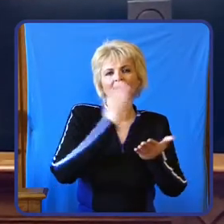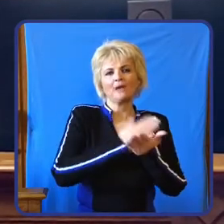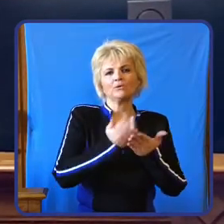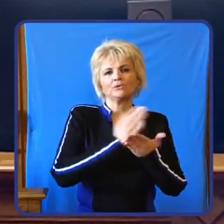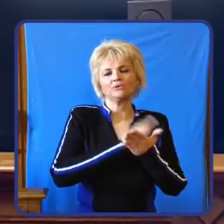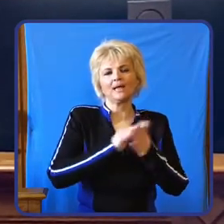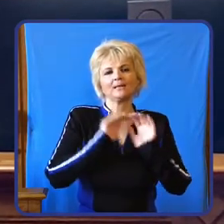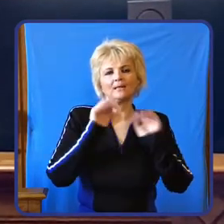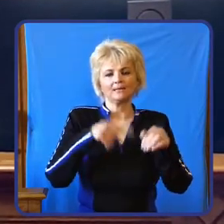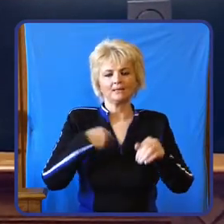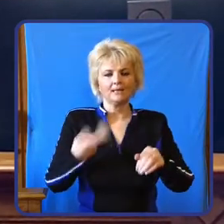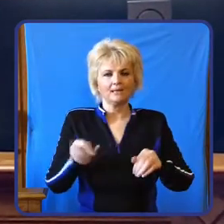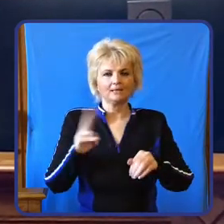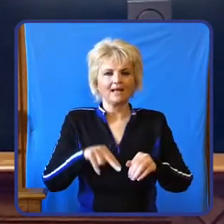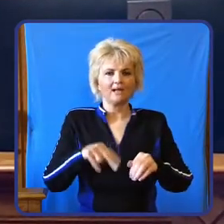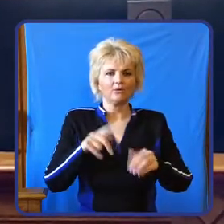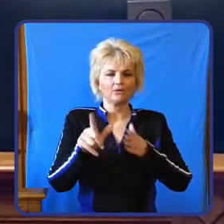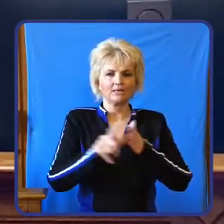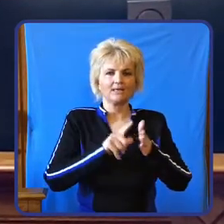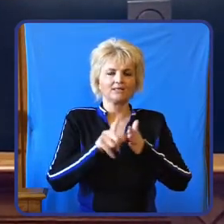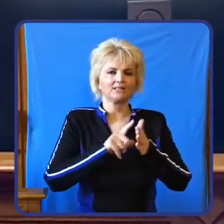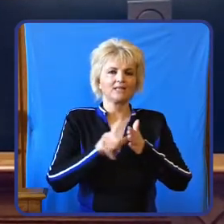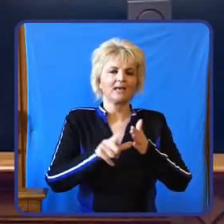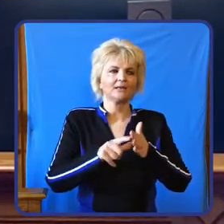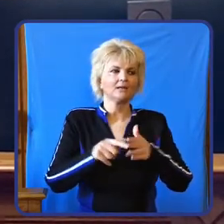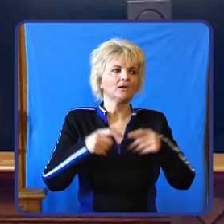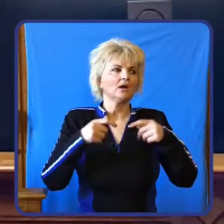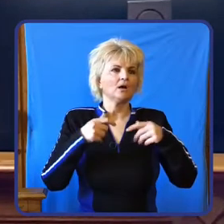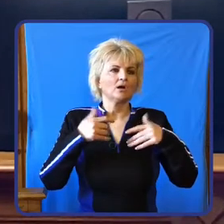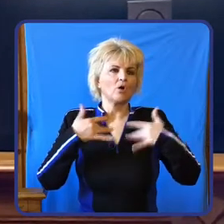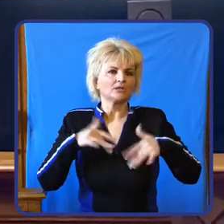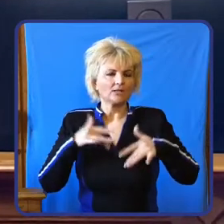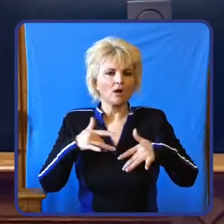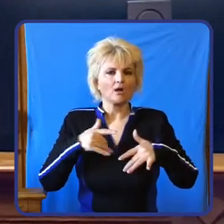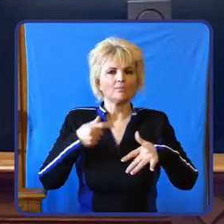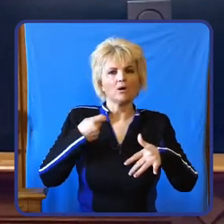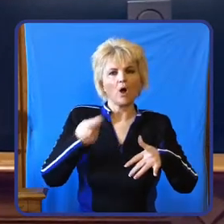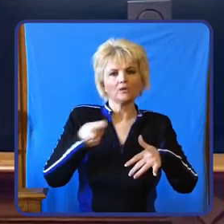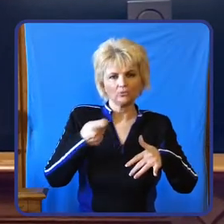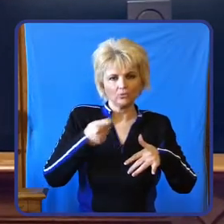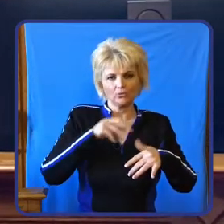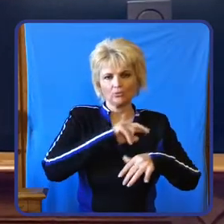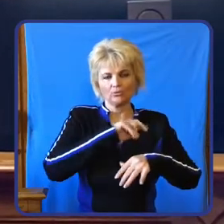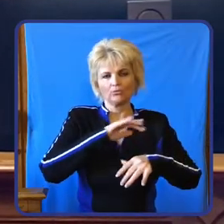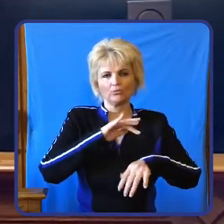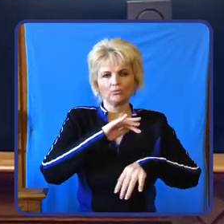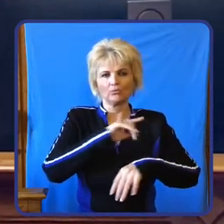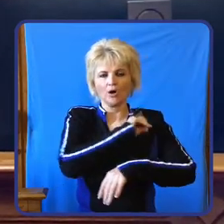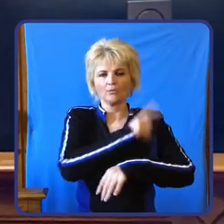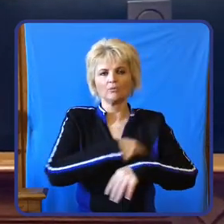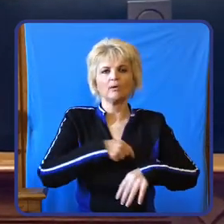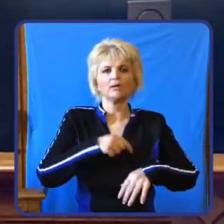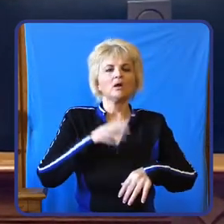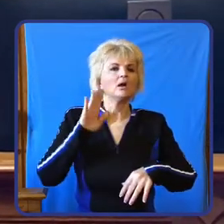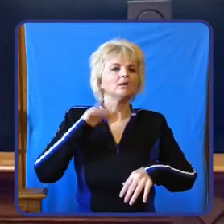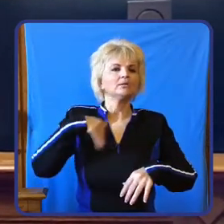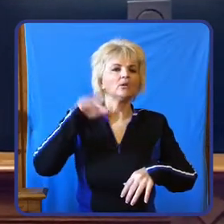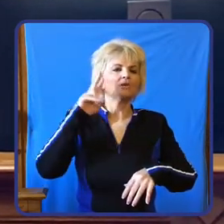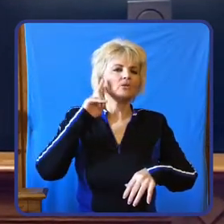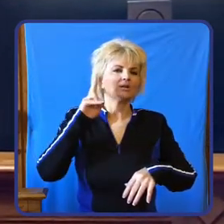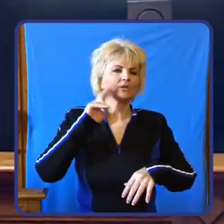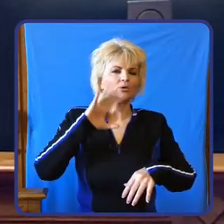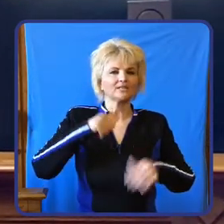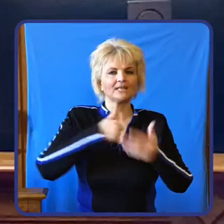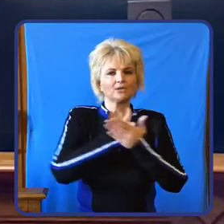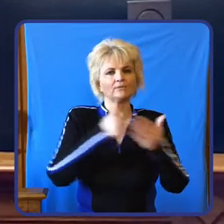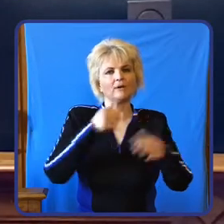nálunk kétszer gazdagabb adóerőben bennünket legalább kétszer felülmúló azonos lakosságú Nagykanizsa 576 millió forintot kapott.